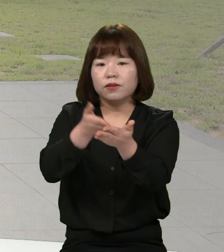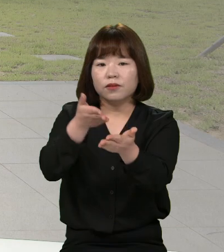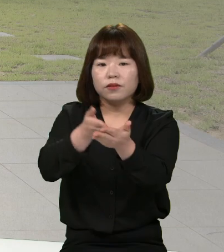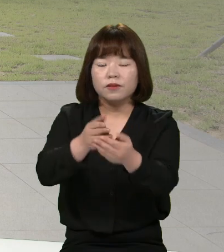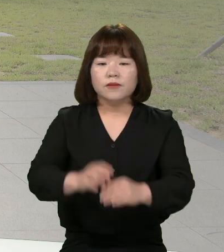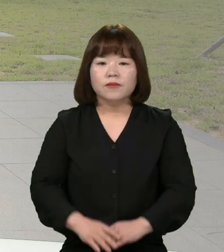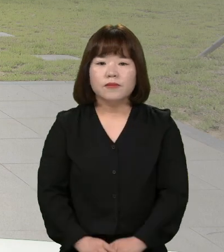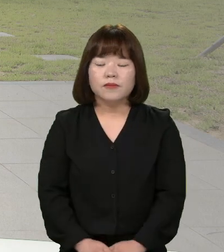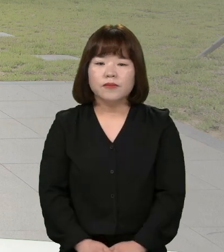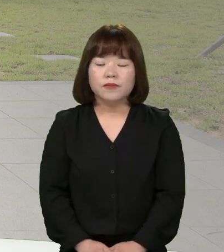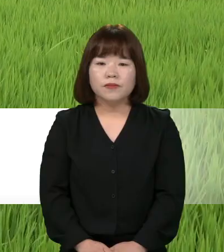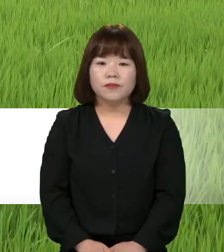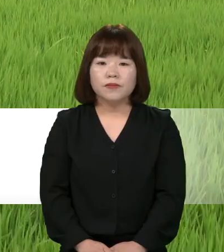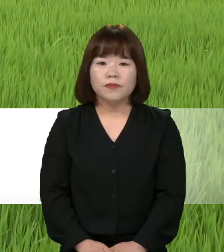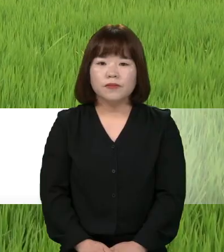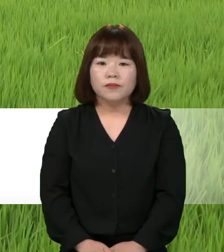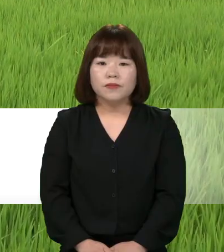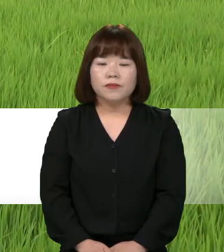간추린 소식입니다